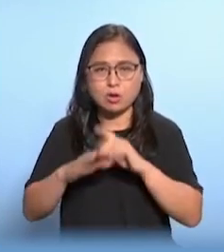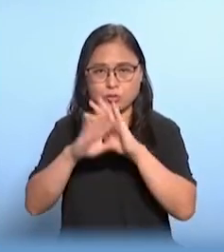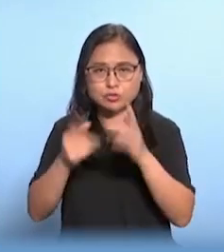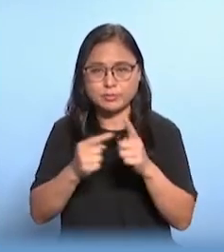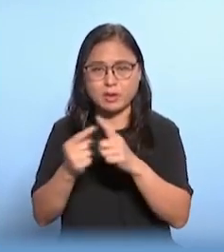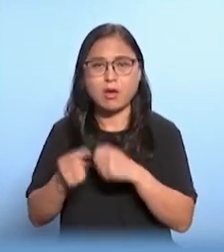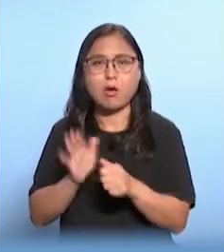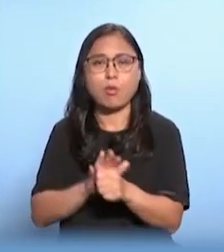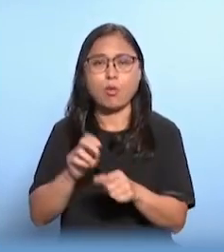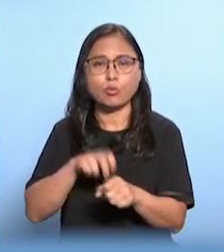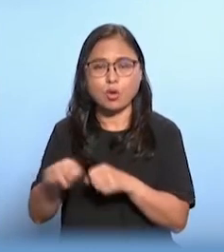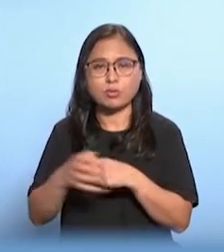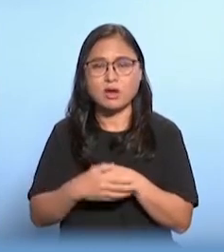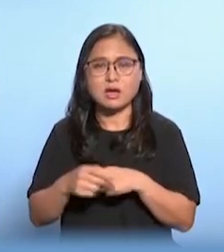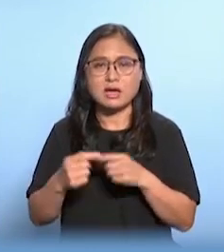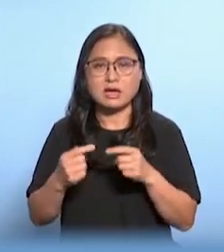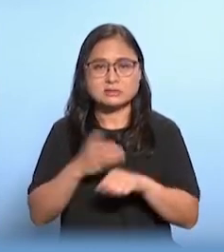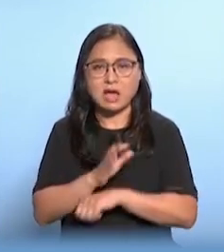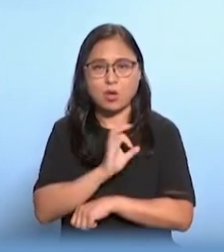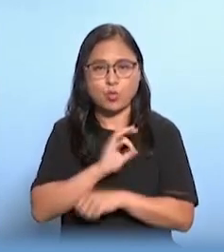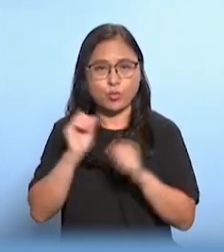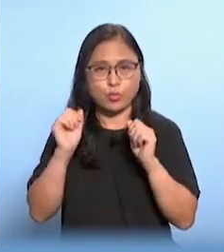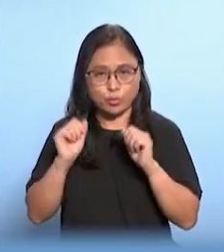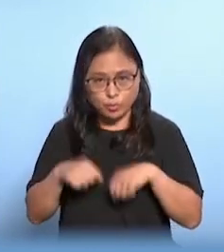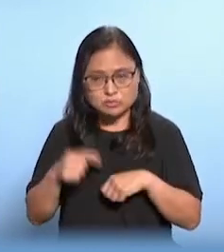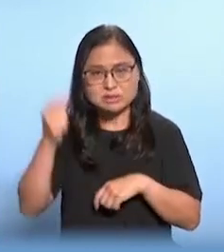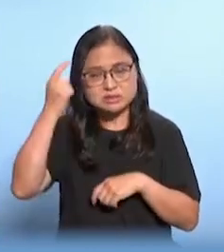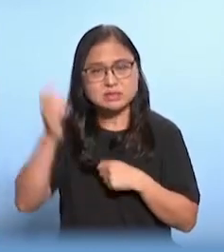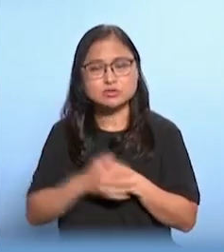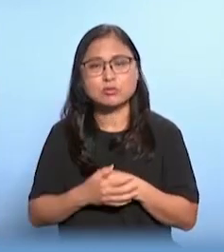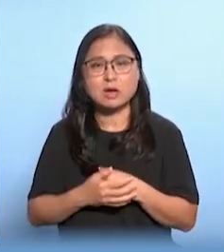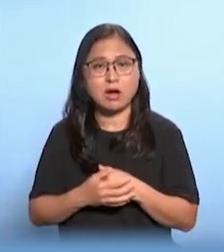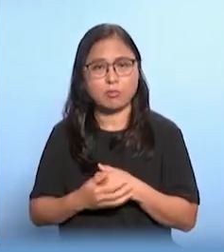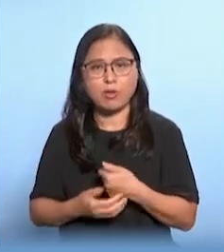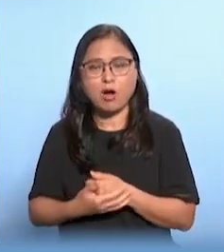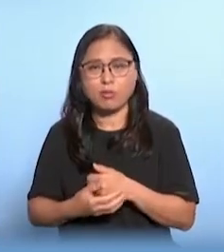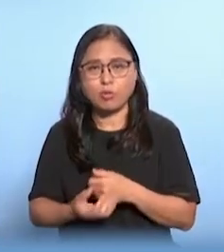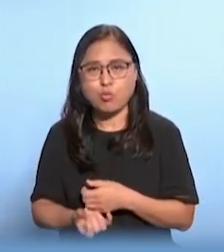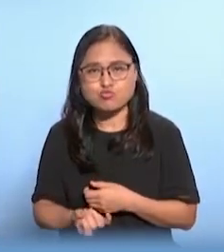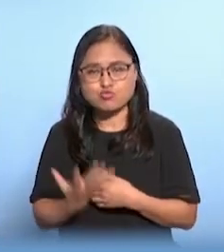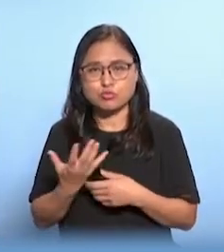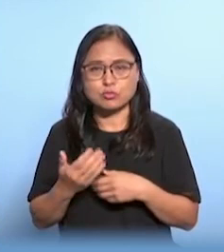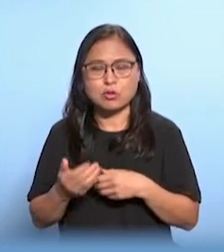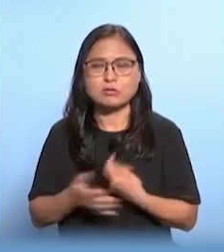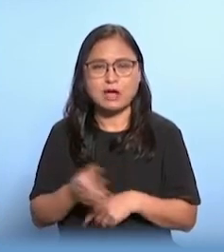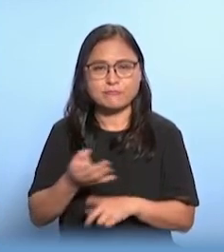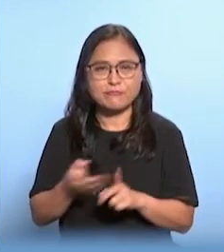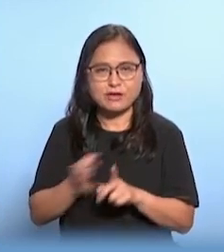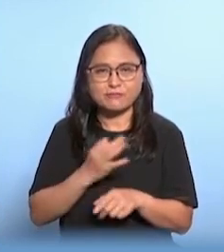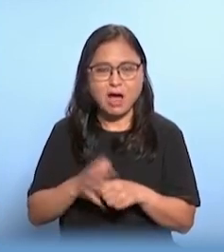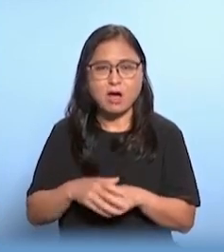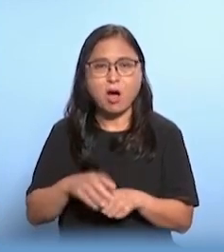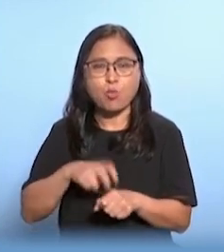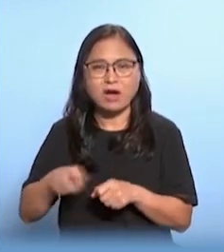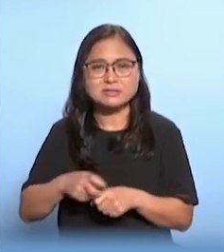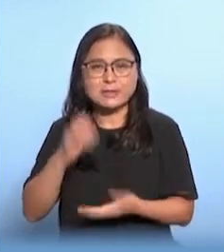識，形成咗社會嘅共識，從根本壓制非法位置。在學校教育上面加強和民間組織合